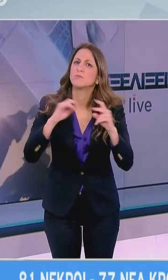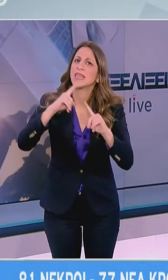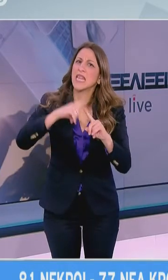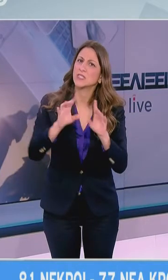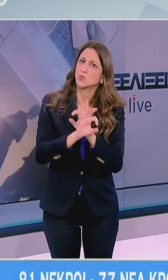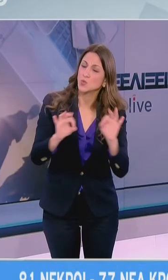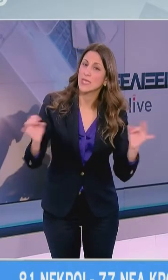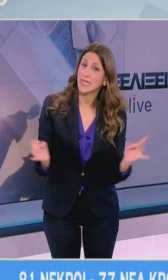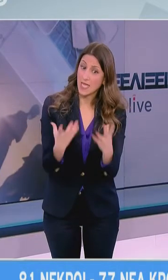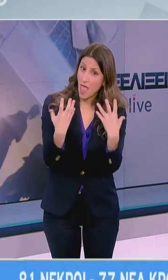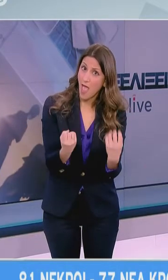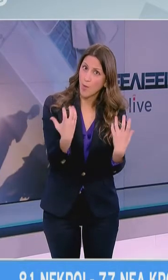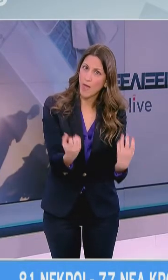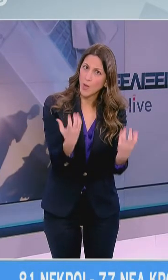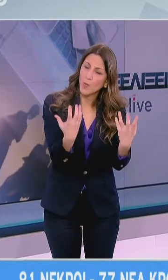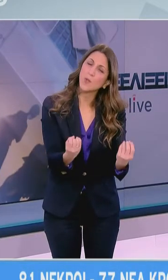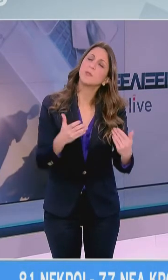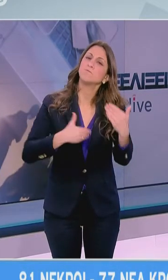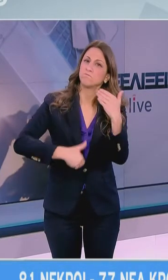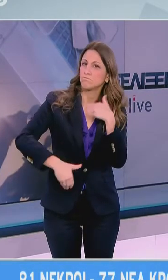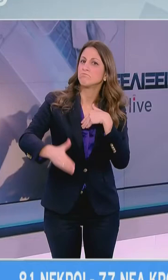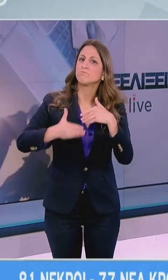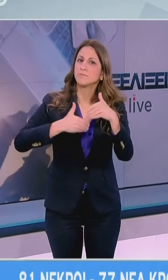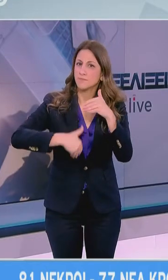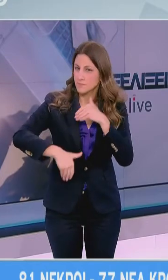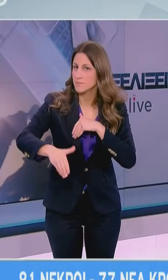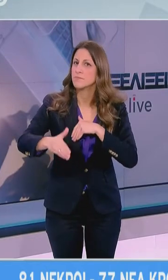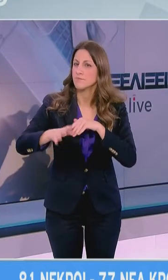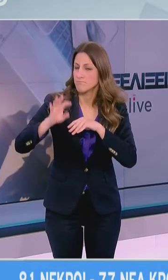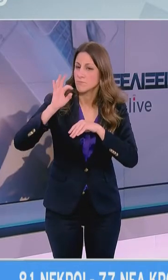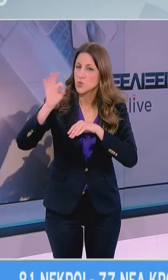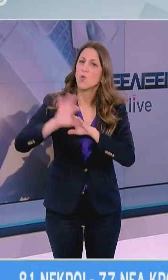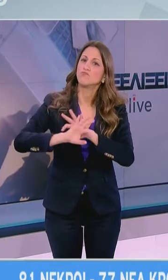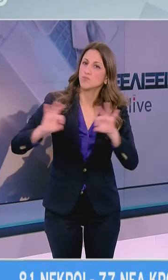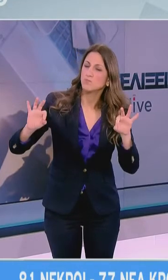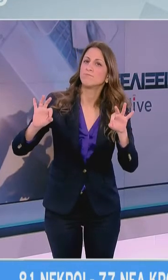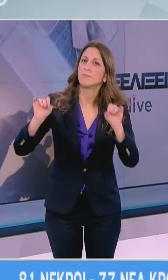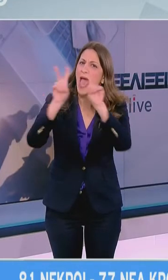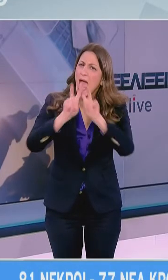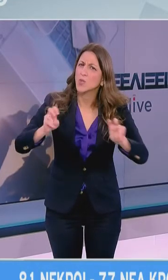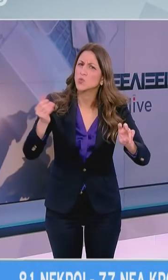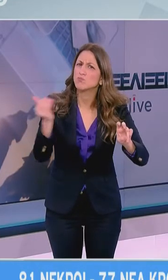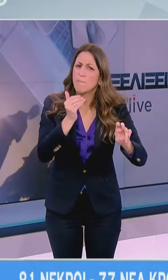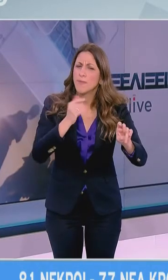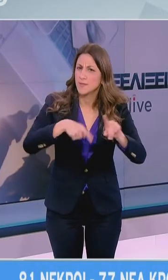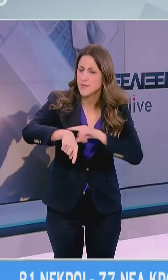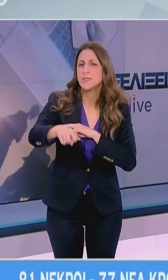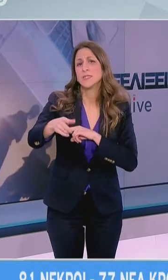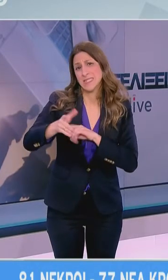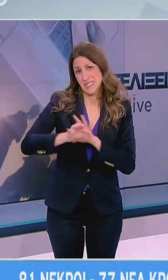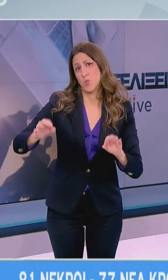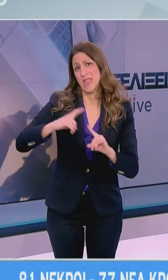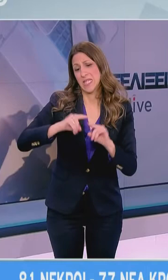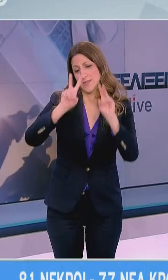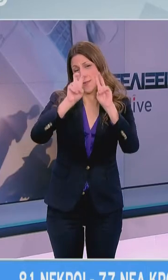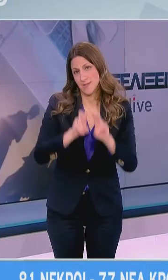αυξάνει η επάρκεια και η διαθεσιμότητα εργαστηριακών τεχνικών για να γίνεται περισσότερο μαζικός έλεγχος, αυτός θα γίνεται και θα είναι σίγουρα απαραίτητος, αλλά